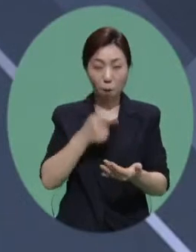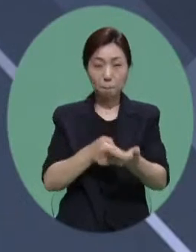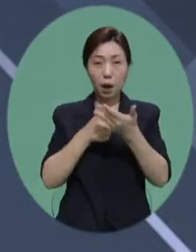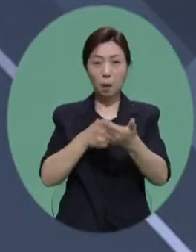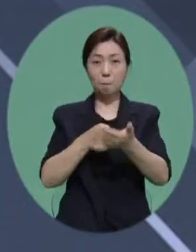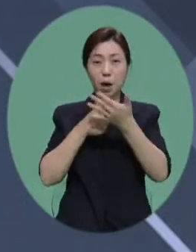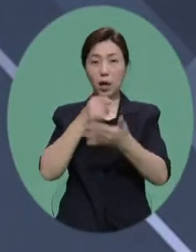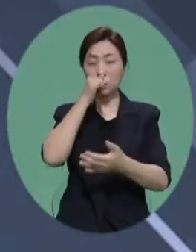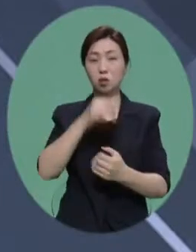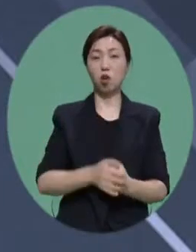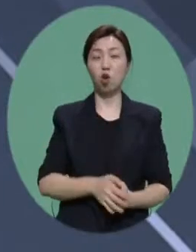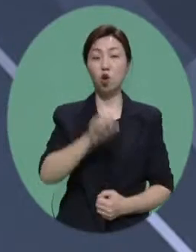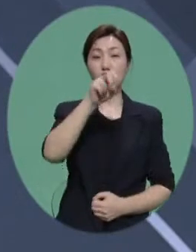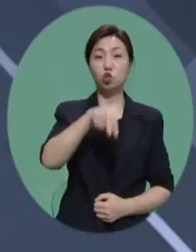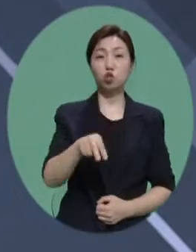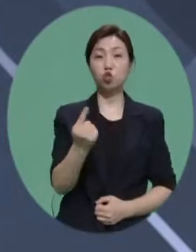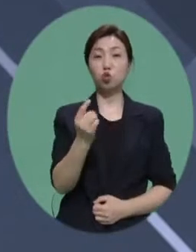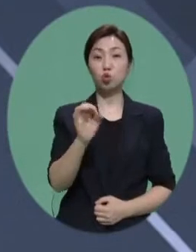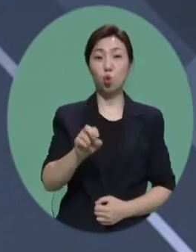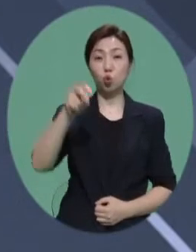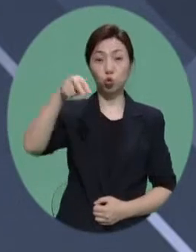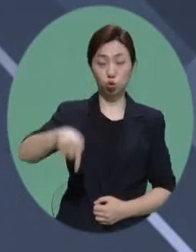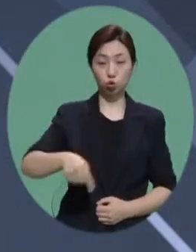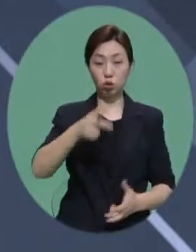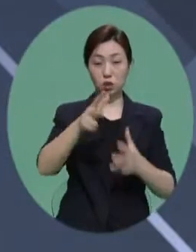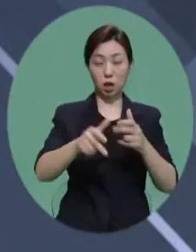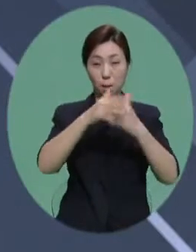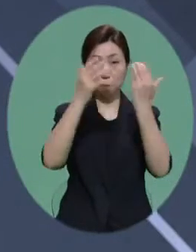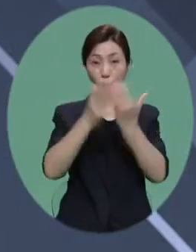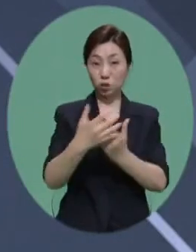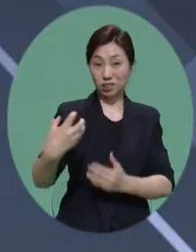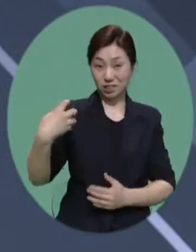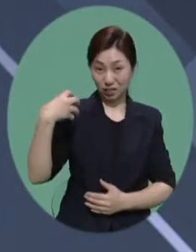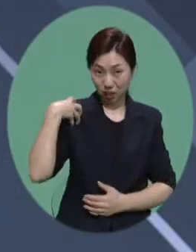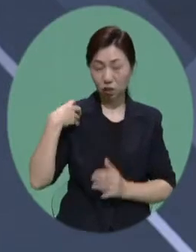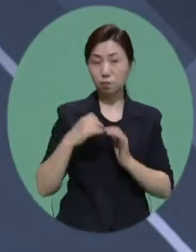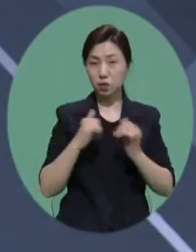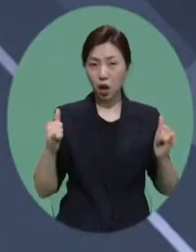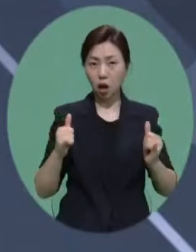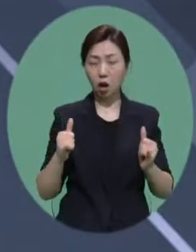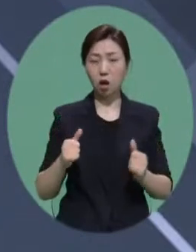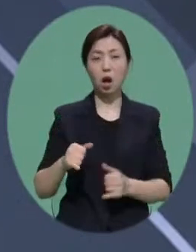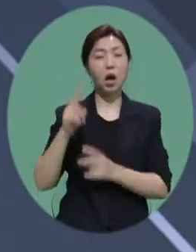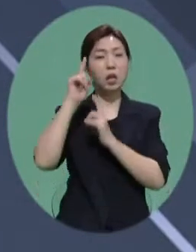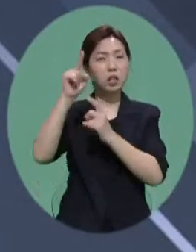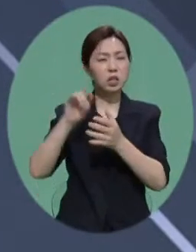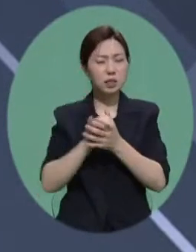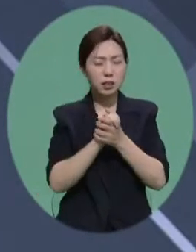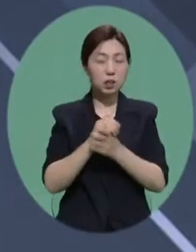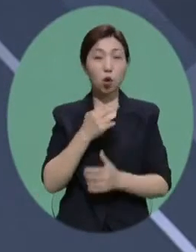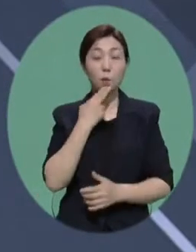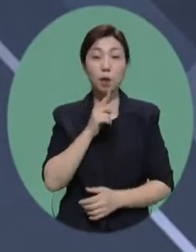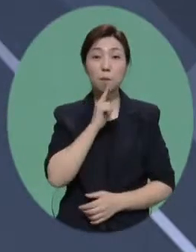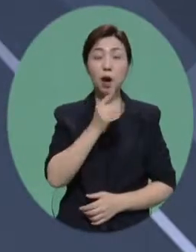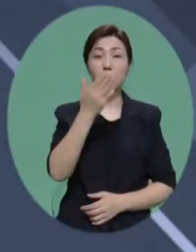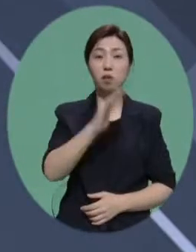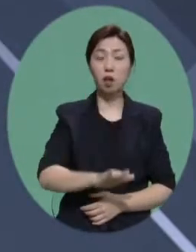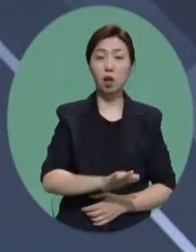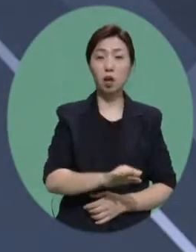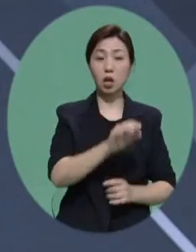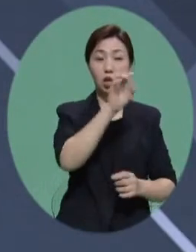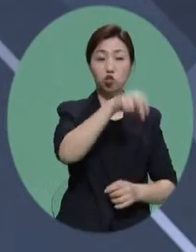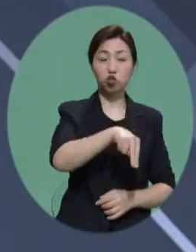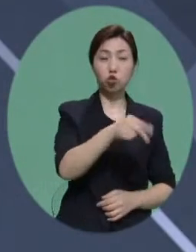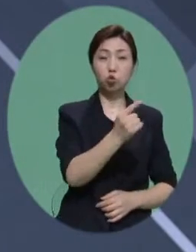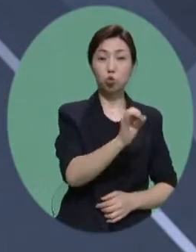실무책임자 에 유동균 에 본인의 가까운 사이가 아니라고 했는데 유동 죽임 만 배가 우리